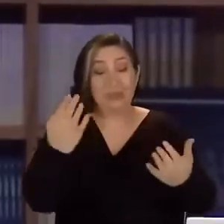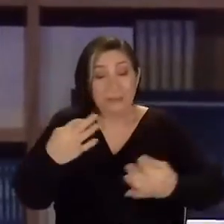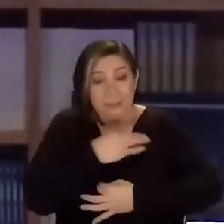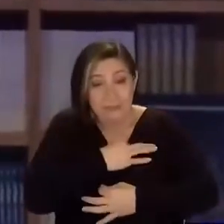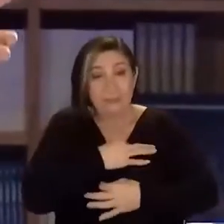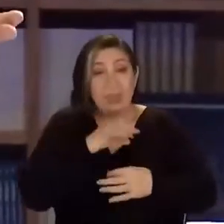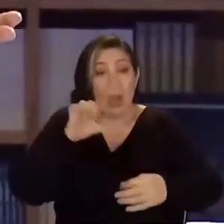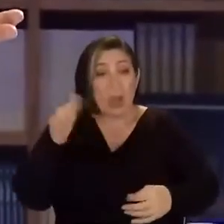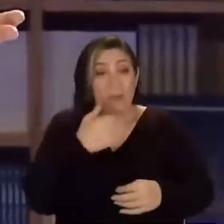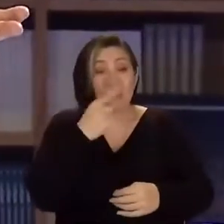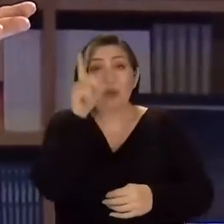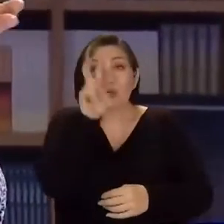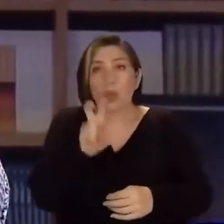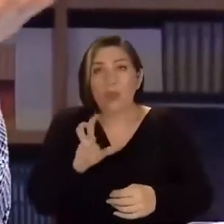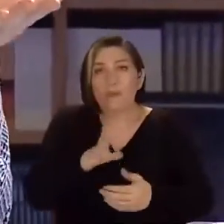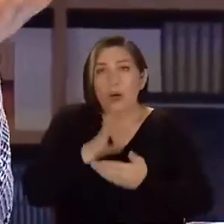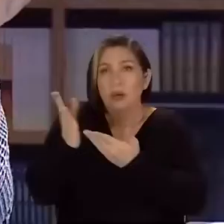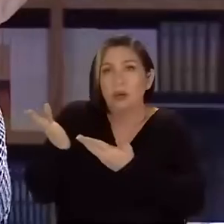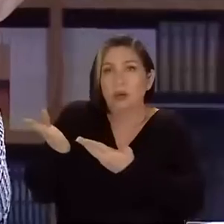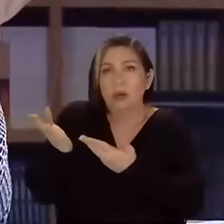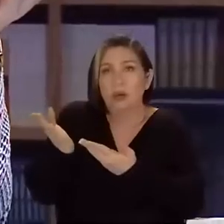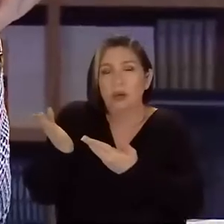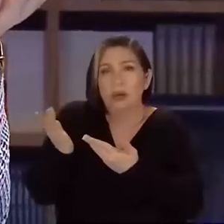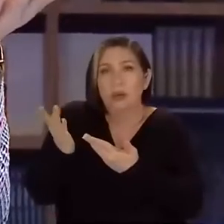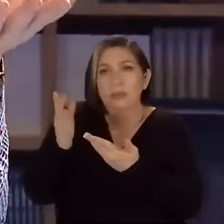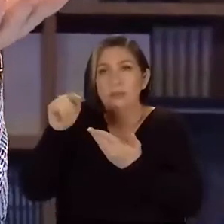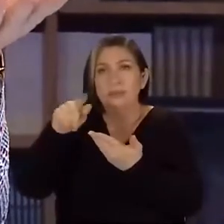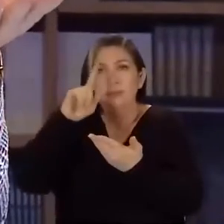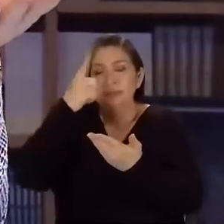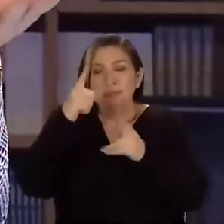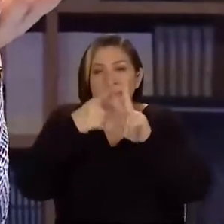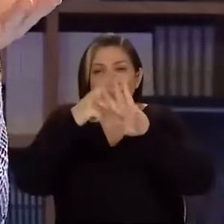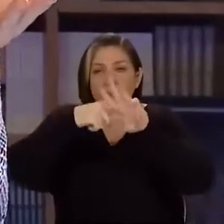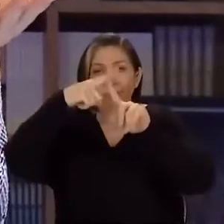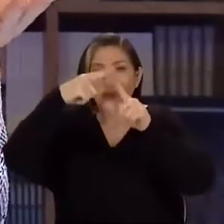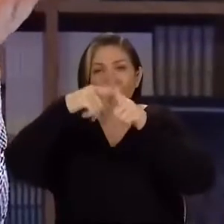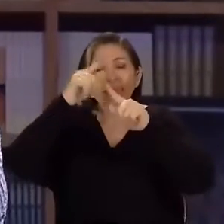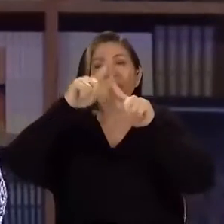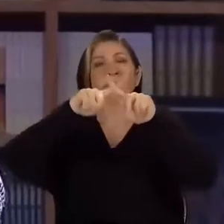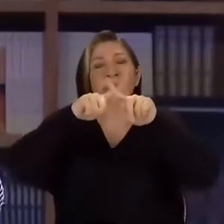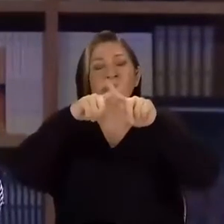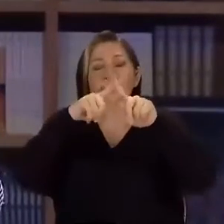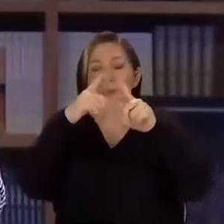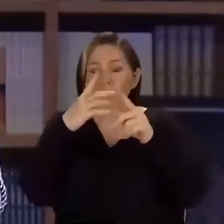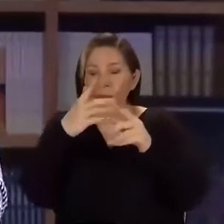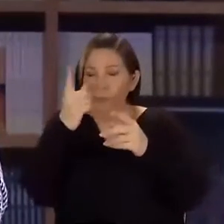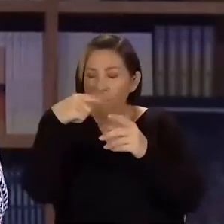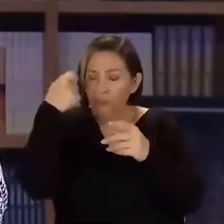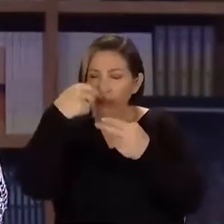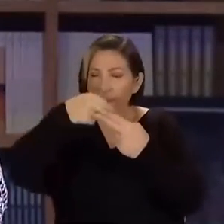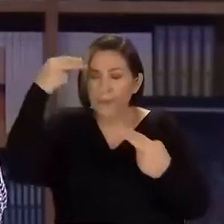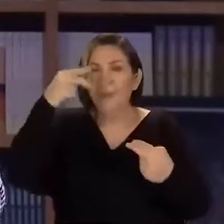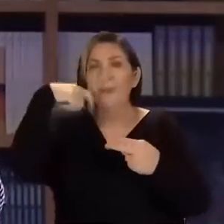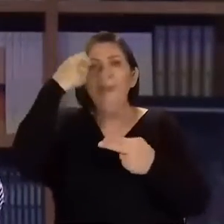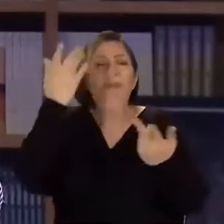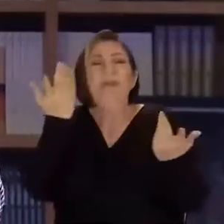yücelttiği, kutsadığı bir doları var. Zaten sadece şu anda Netflix'te efendim işte Narcos'un